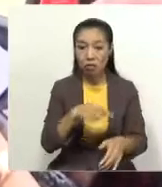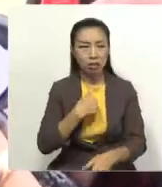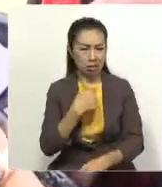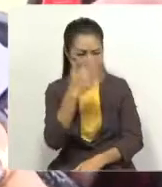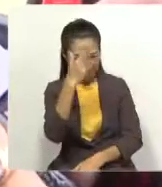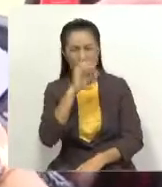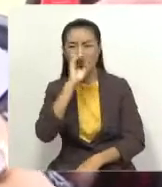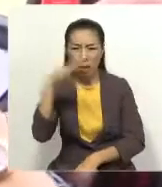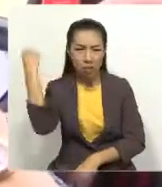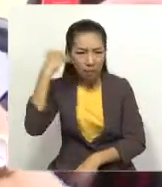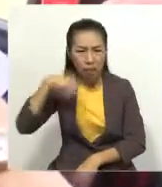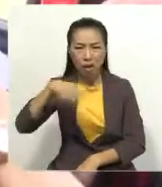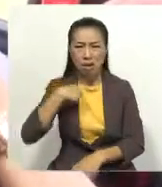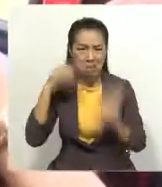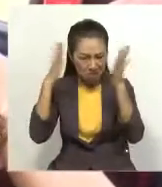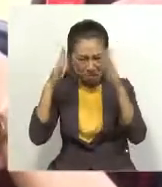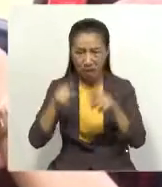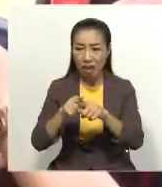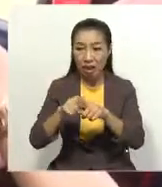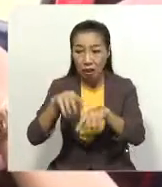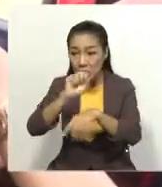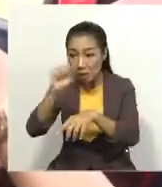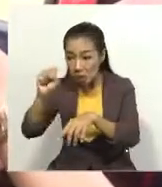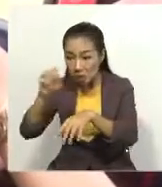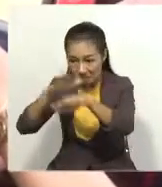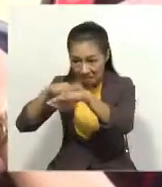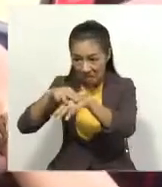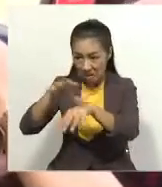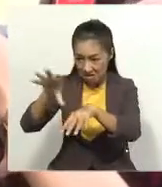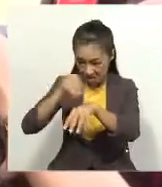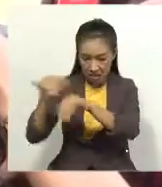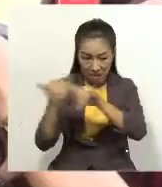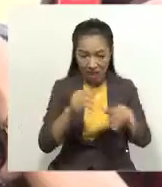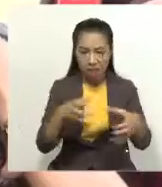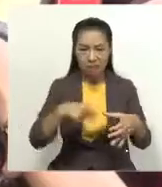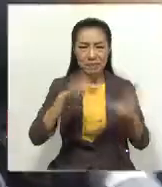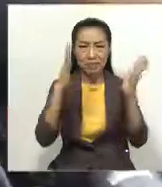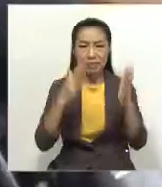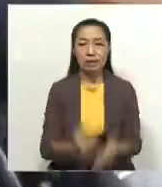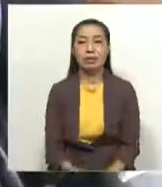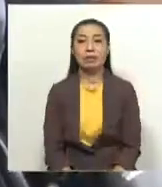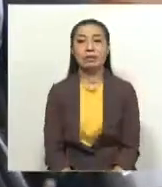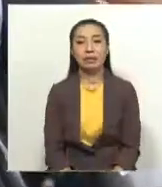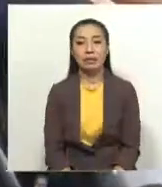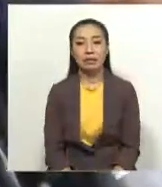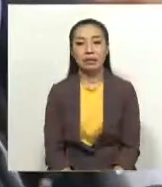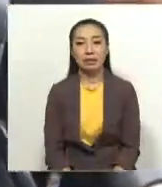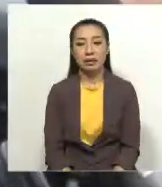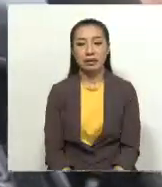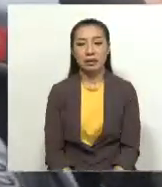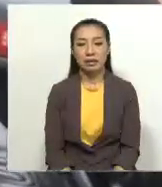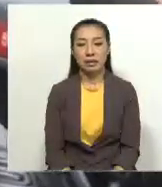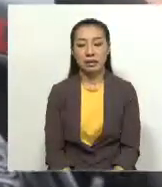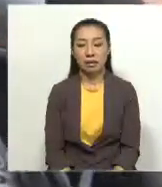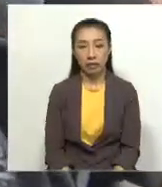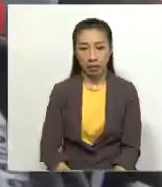อกไปตั้งหลายทีแล้วไม่มีการดูดเดินเลยโอ้ ท่านใครเรื่องนั้นเรื่องกระบวนการ พลตำรวจเอกจักรทิพย์